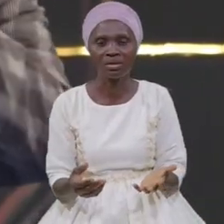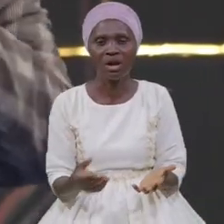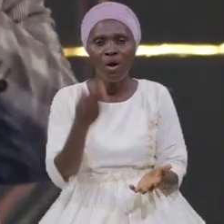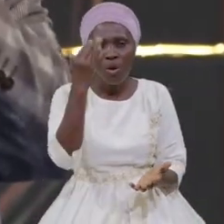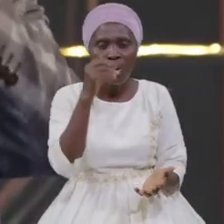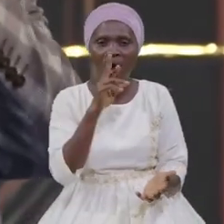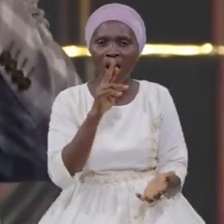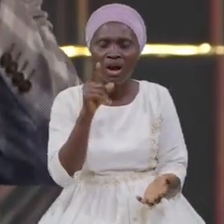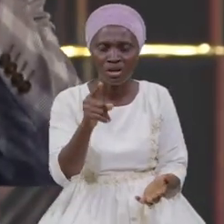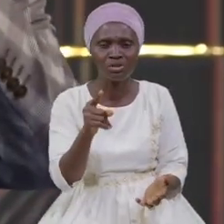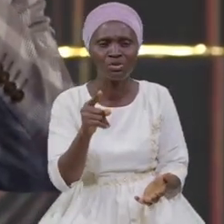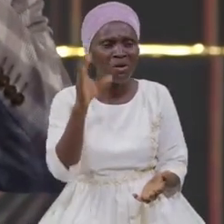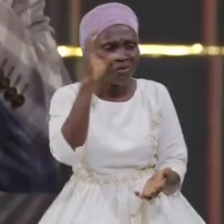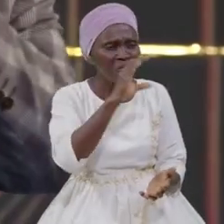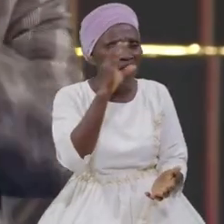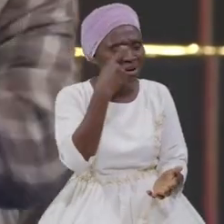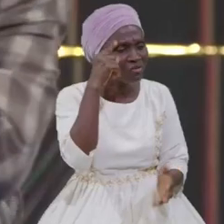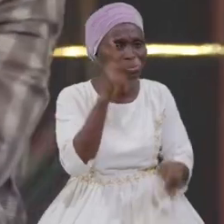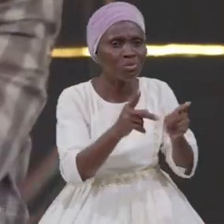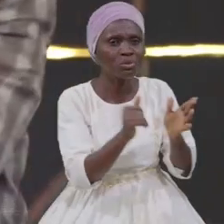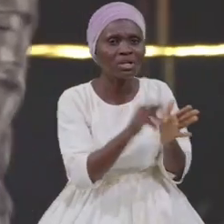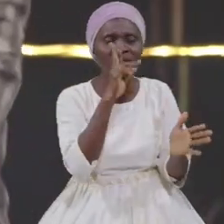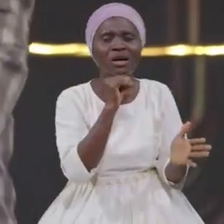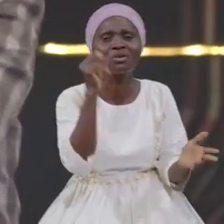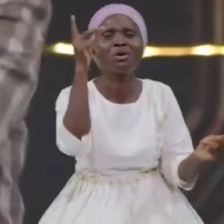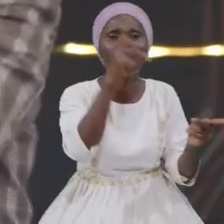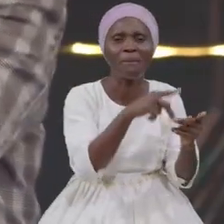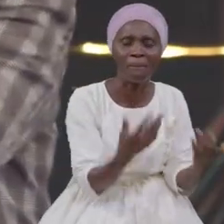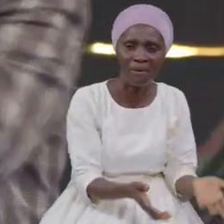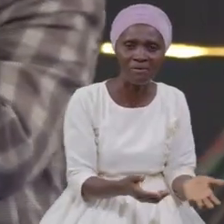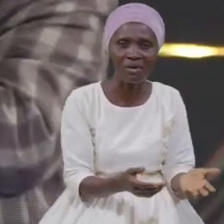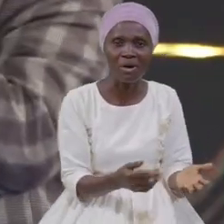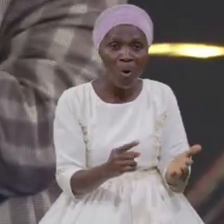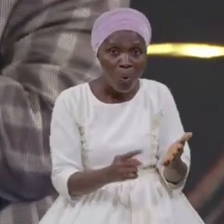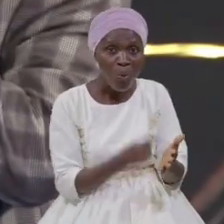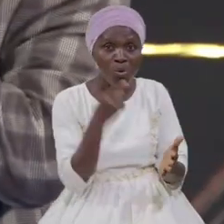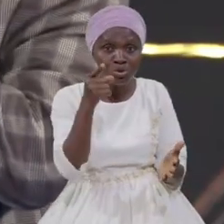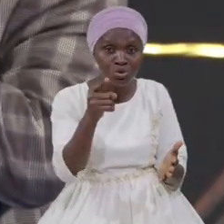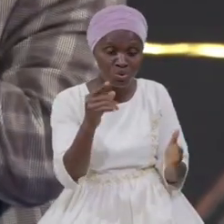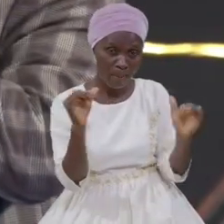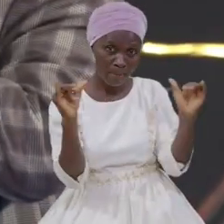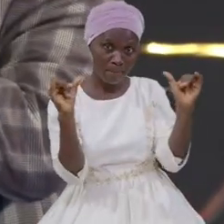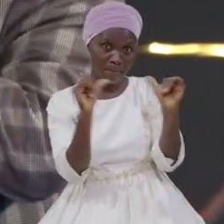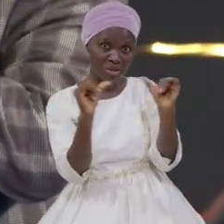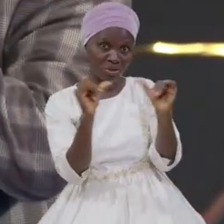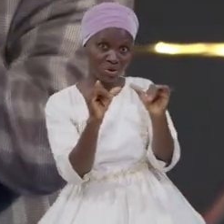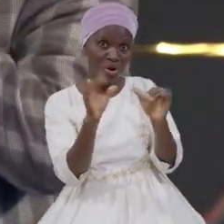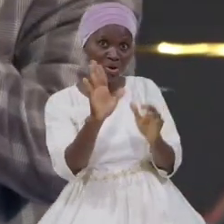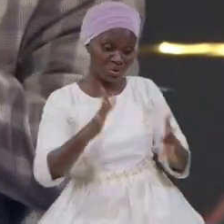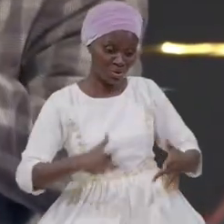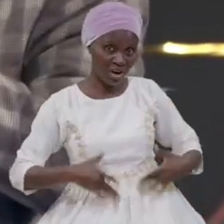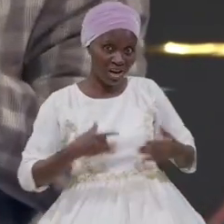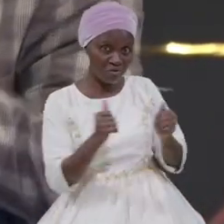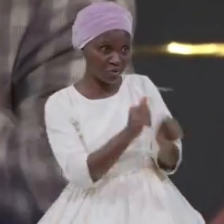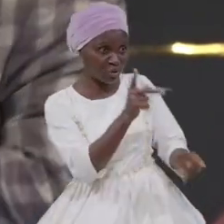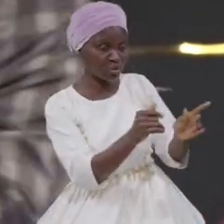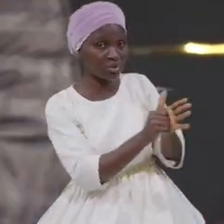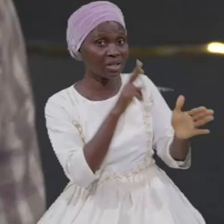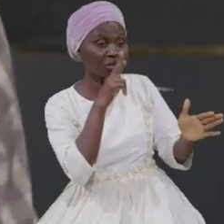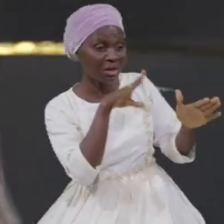côté? Une fois que tu mesures ta vie avec ceux-là qui sont dans la moyenne, qui sont